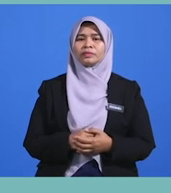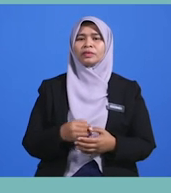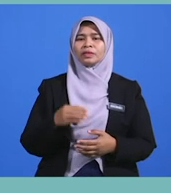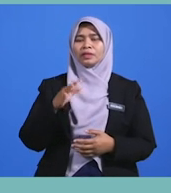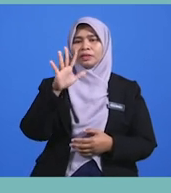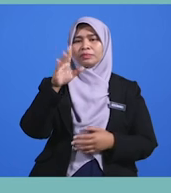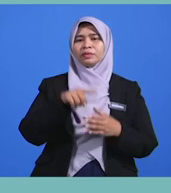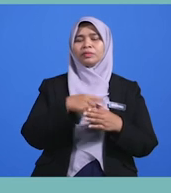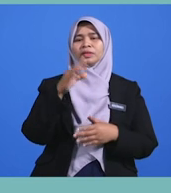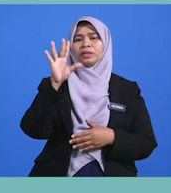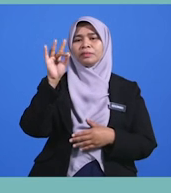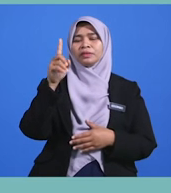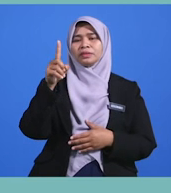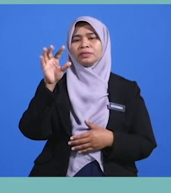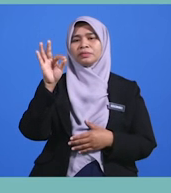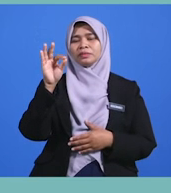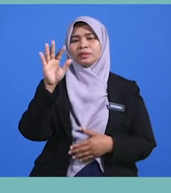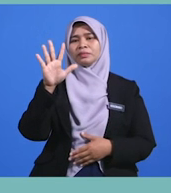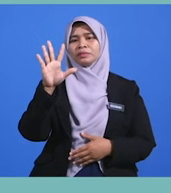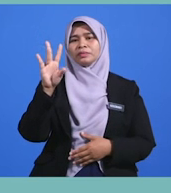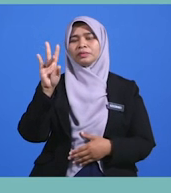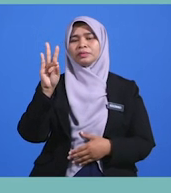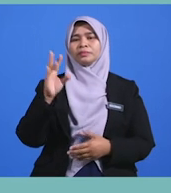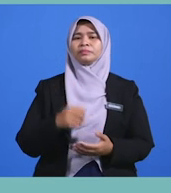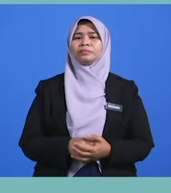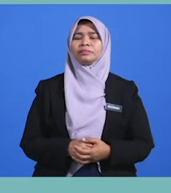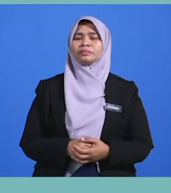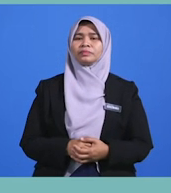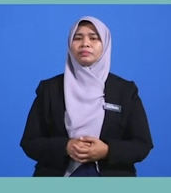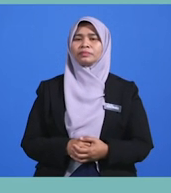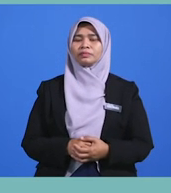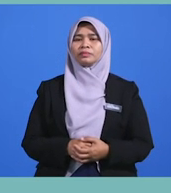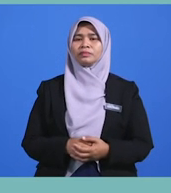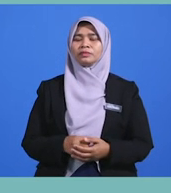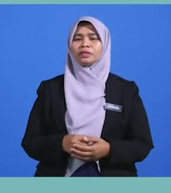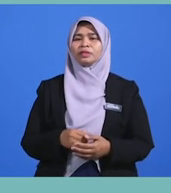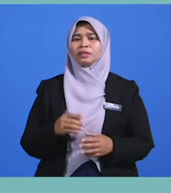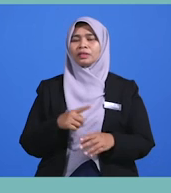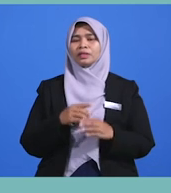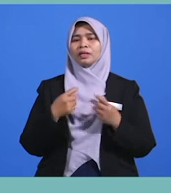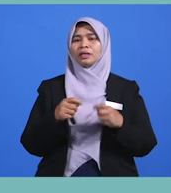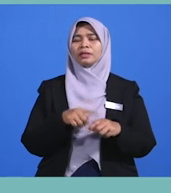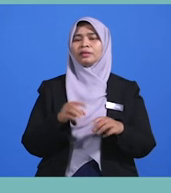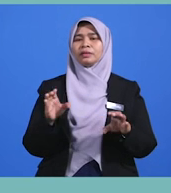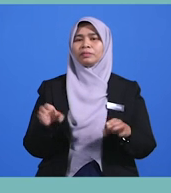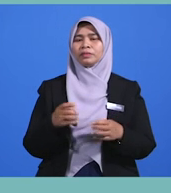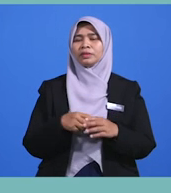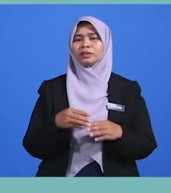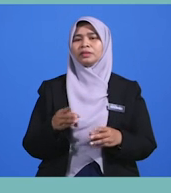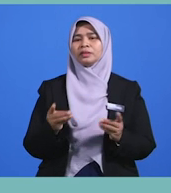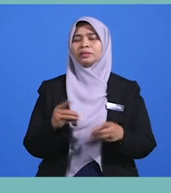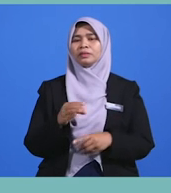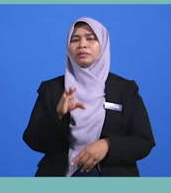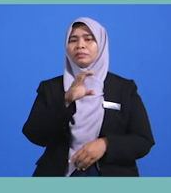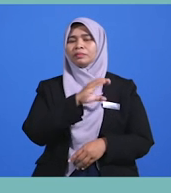1957. Upacara pemilihan lagu kebangsaan ini berlangsung di Dewan Polis Depok, Kuala Lumpur. Sebanyak